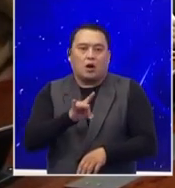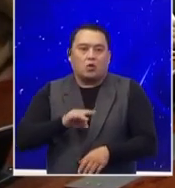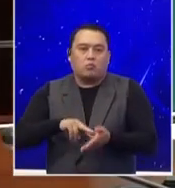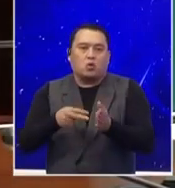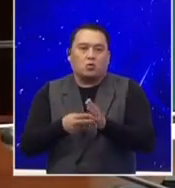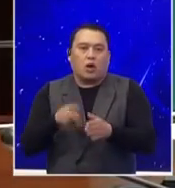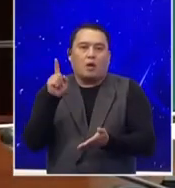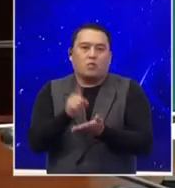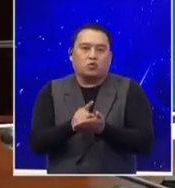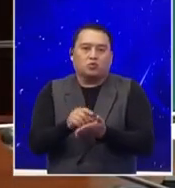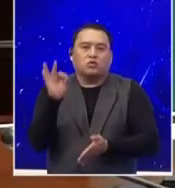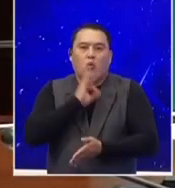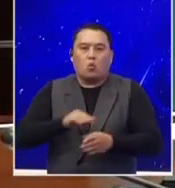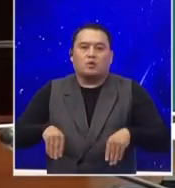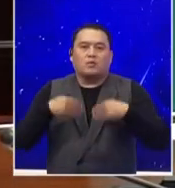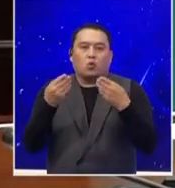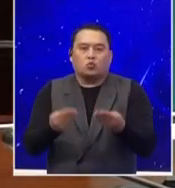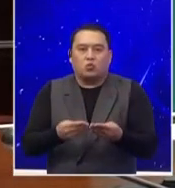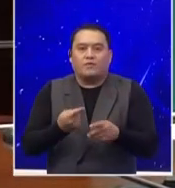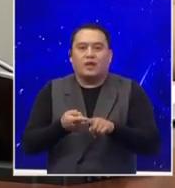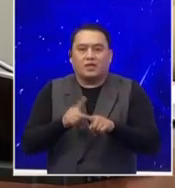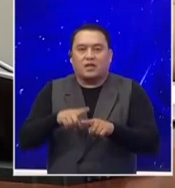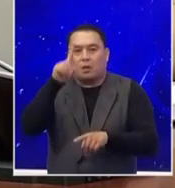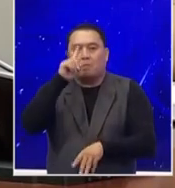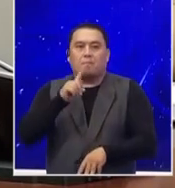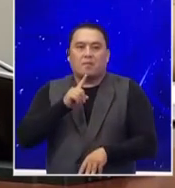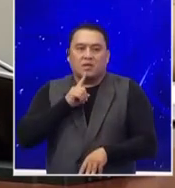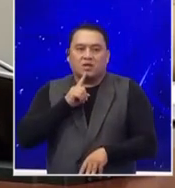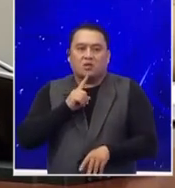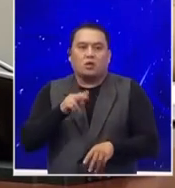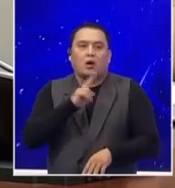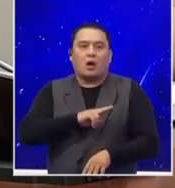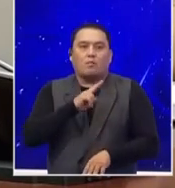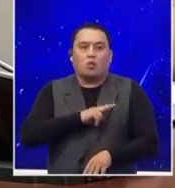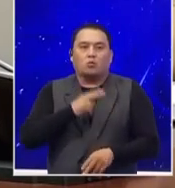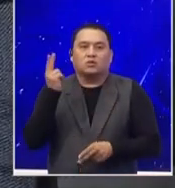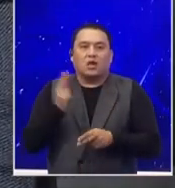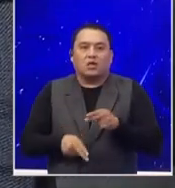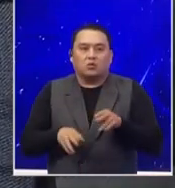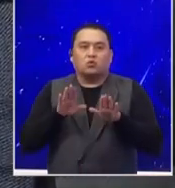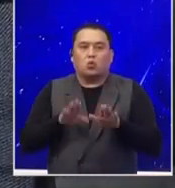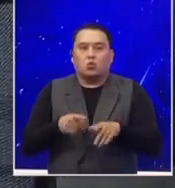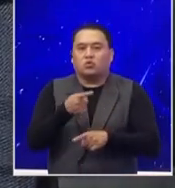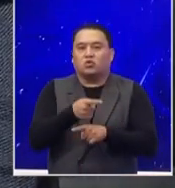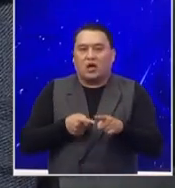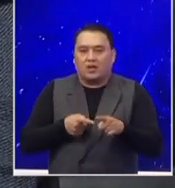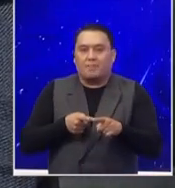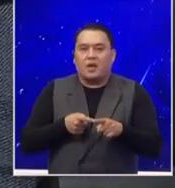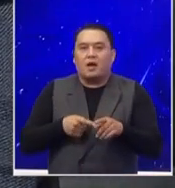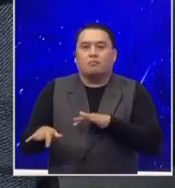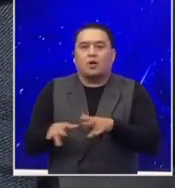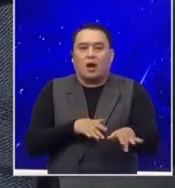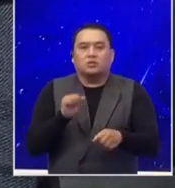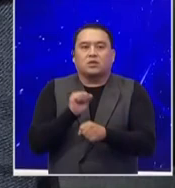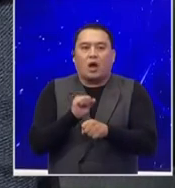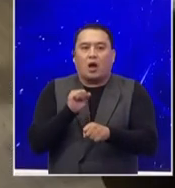района по плану должны вводиться в эксплуатацию в этом месяце. Но работы там завершены только наполовину. Процесс